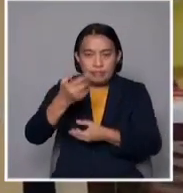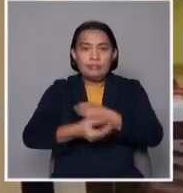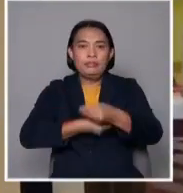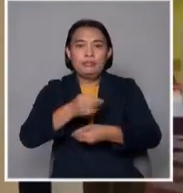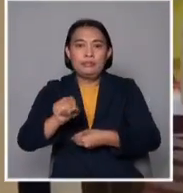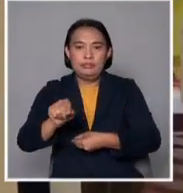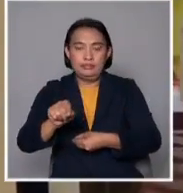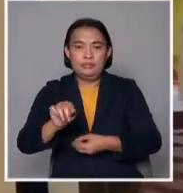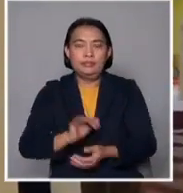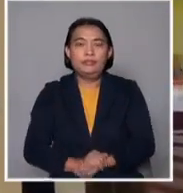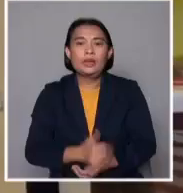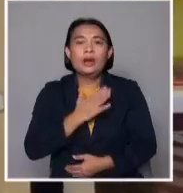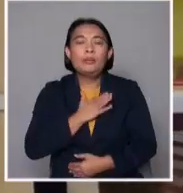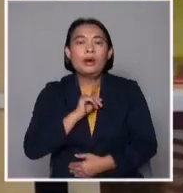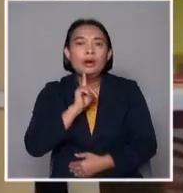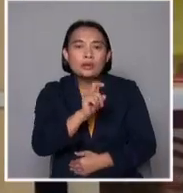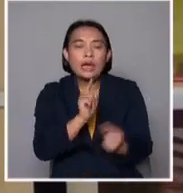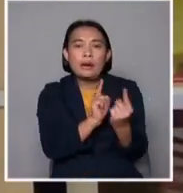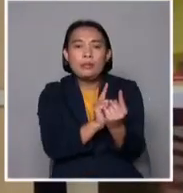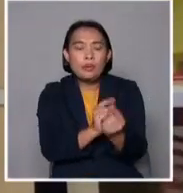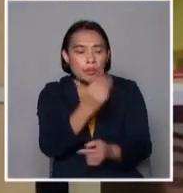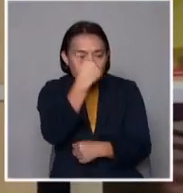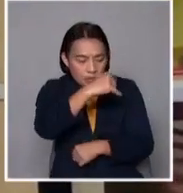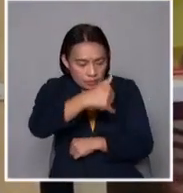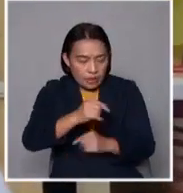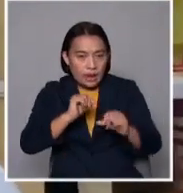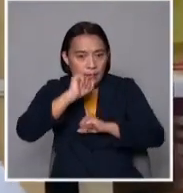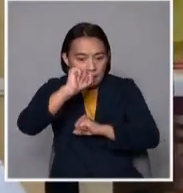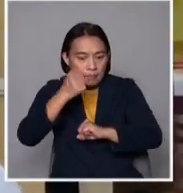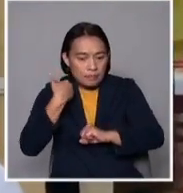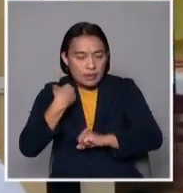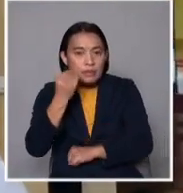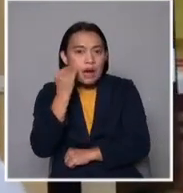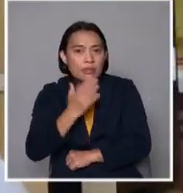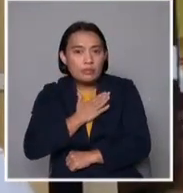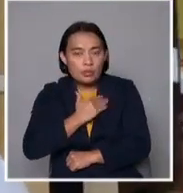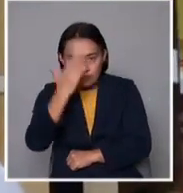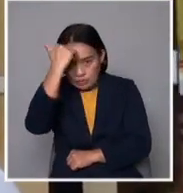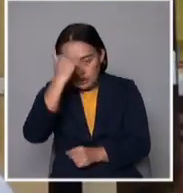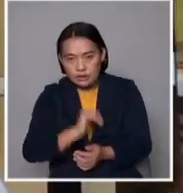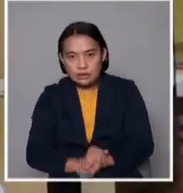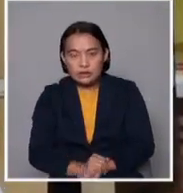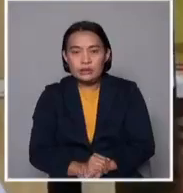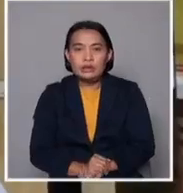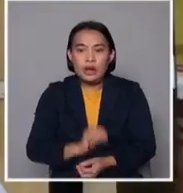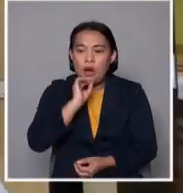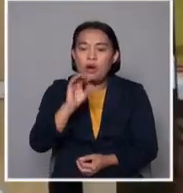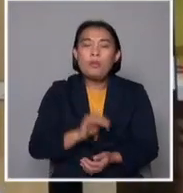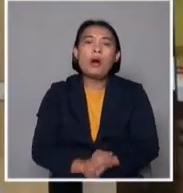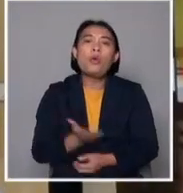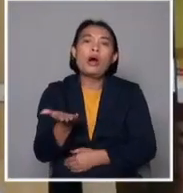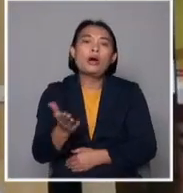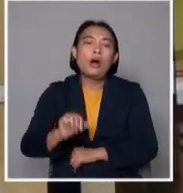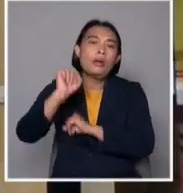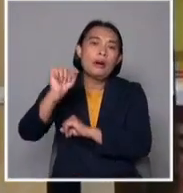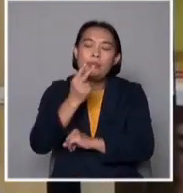ล้วเขาว่าไงเราไปถามแล้วเขาว่าไง ผมก็ถามว่าไปติดป้ายบ้านผมอ่ะติดได้ติดทำไมติดเพื่ออะไรเขาบอกว่าเขาจะติดขอติดเพื่อไ